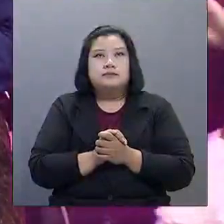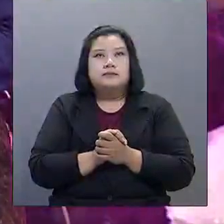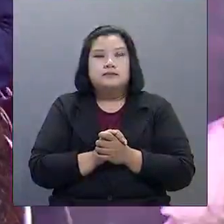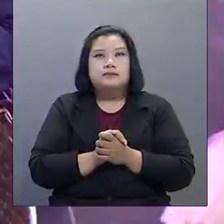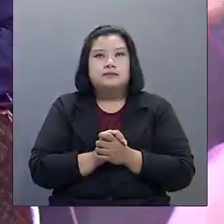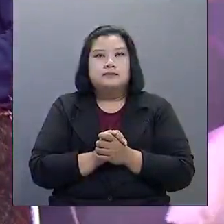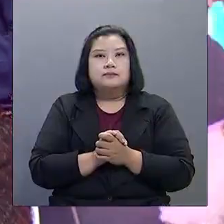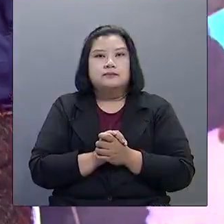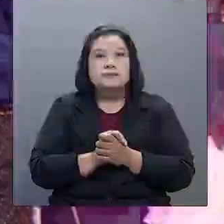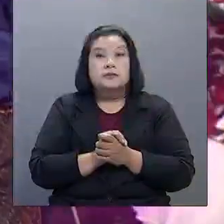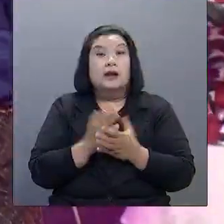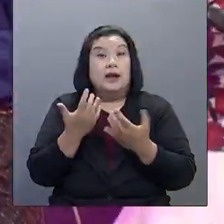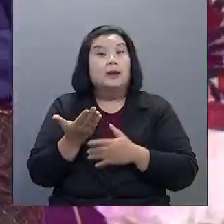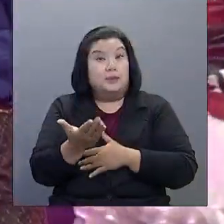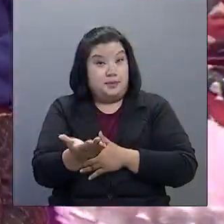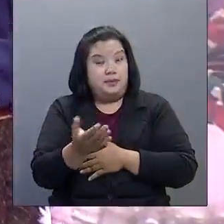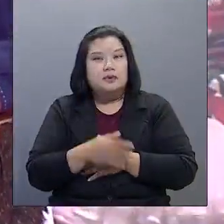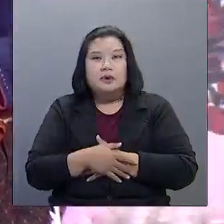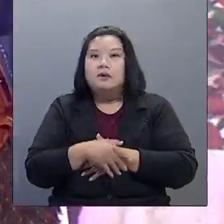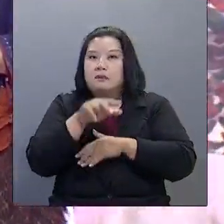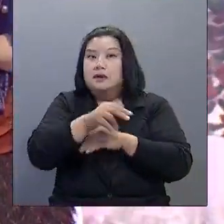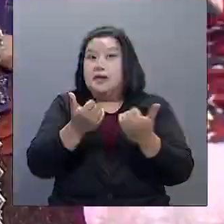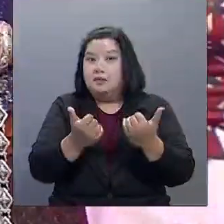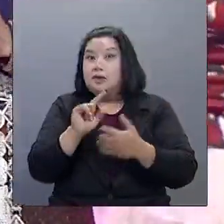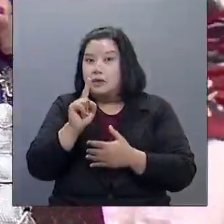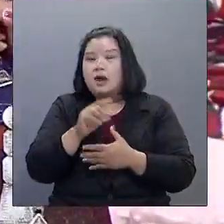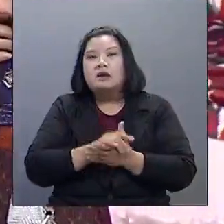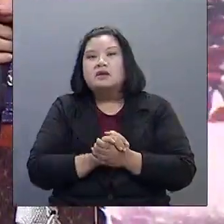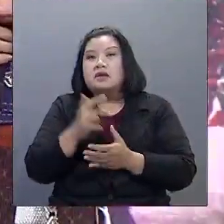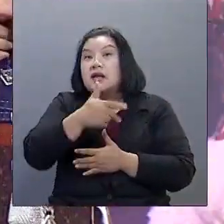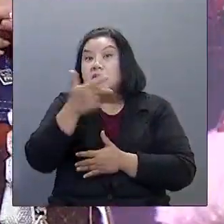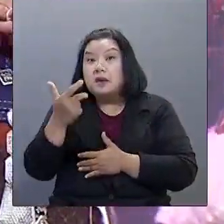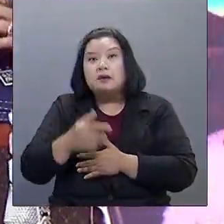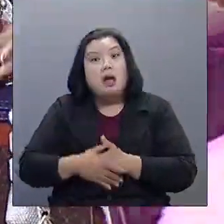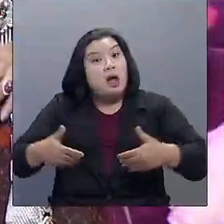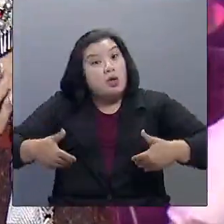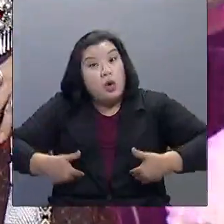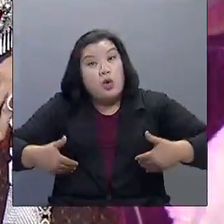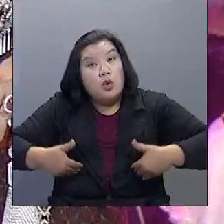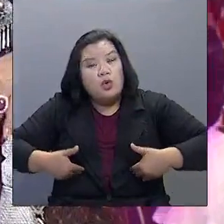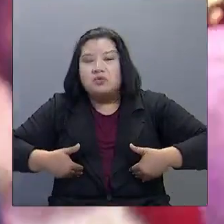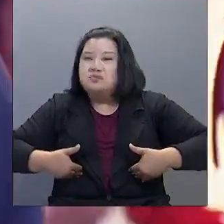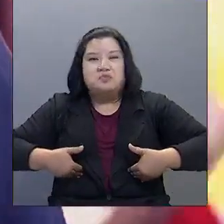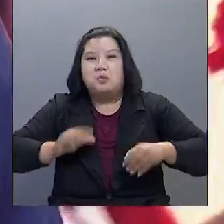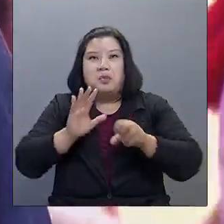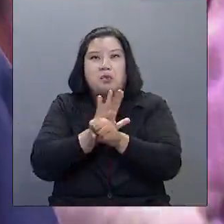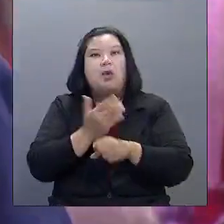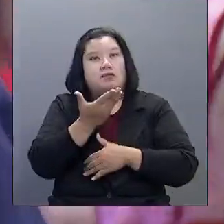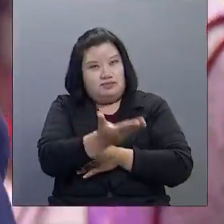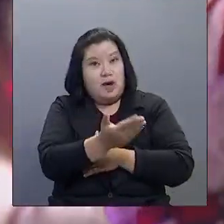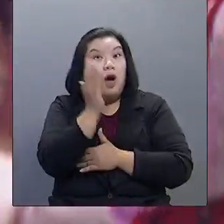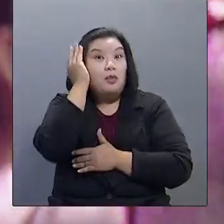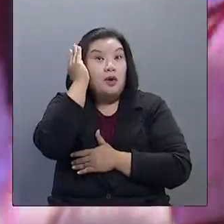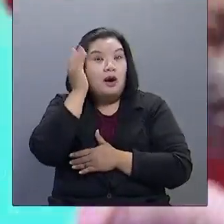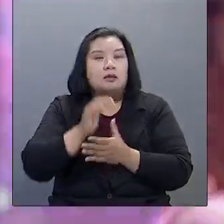มาเยือนสารพันลั่นทุ่งบางเขนครั้งแรกไม่ได้มาขายขำขายโชว์มุกตลกเพียงอย่างเดียวครับแต่ใหญ่หน้ายานยังมาพร้อ